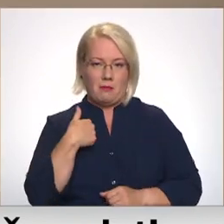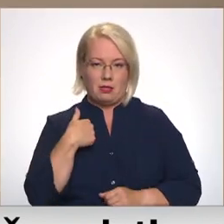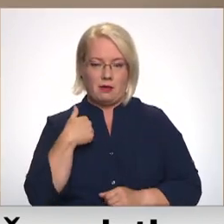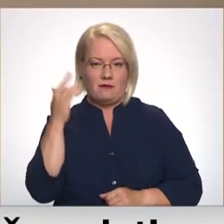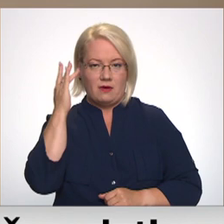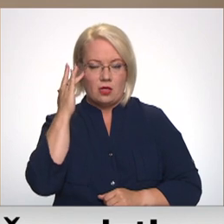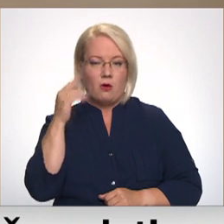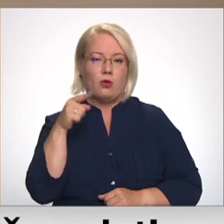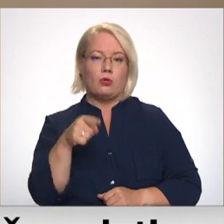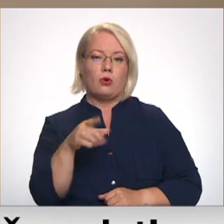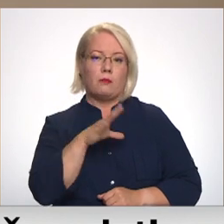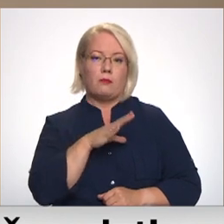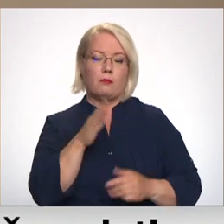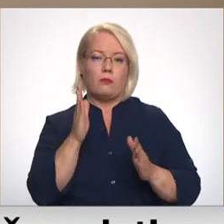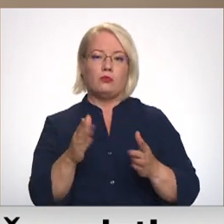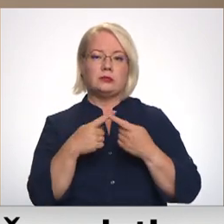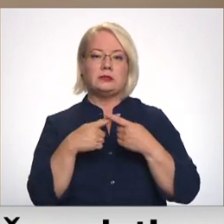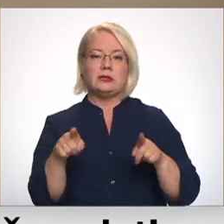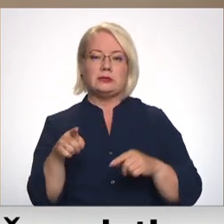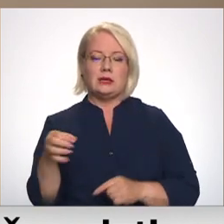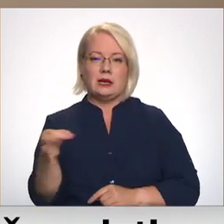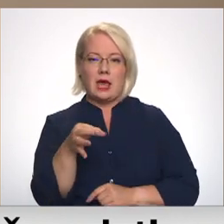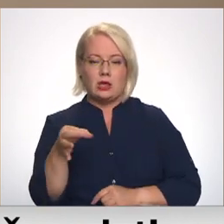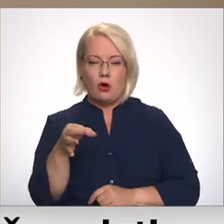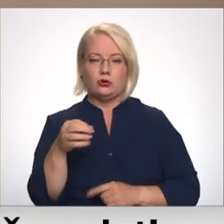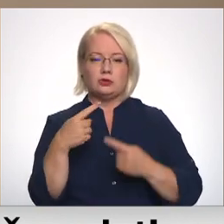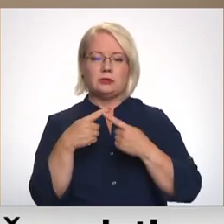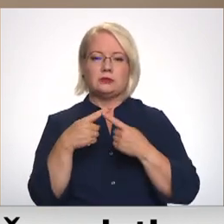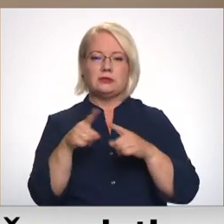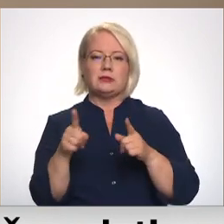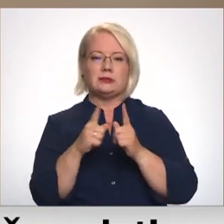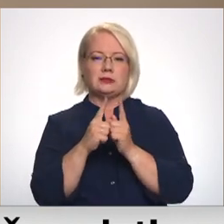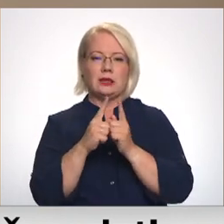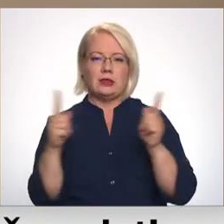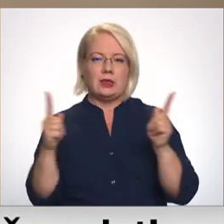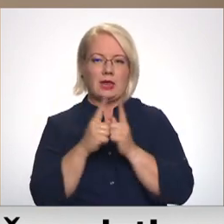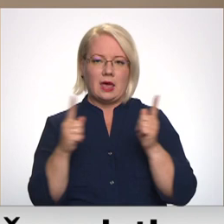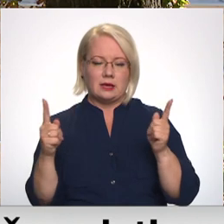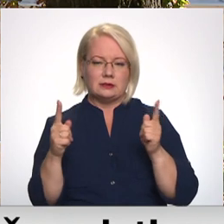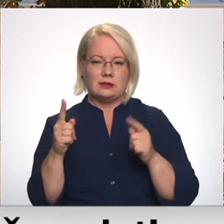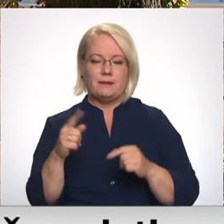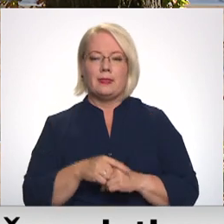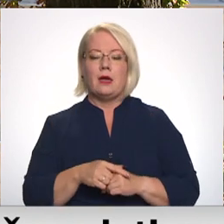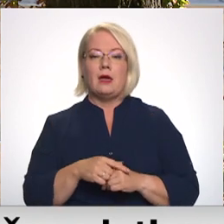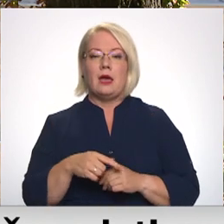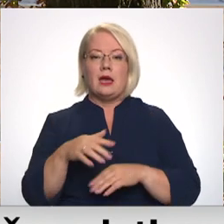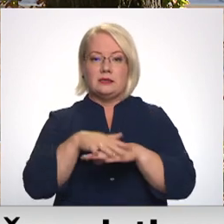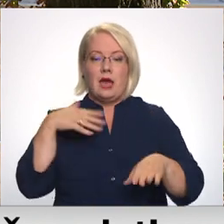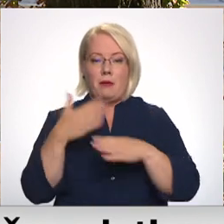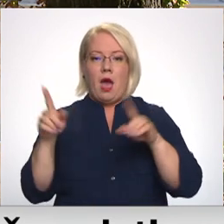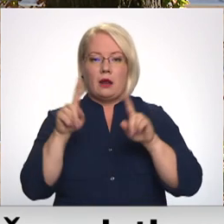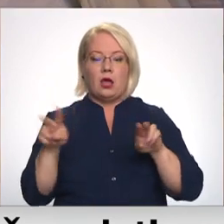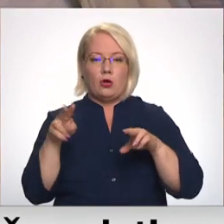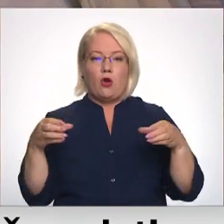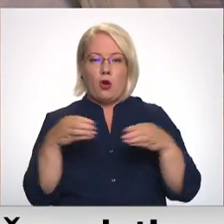cits redigējums, cits teksts mazliet, nevis par raketēm. Saeimas ārlietu komisija